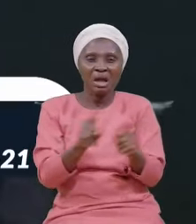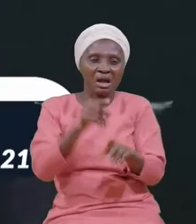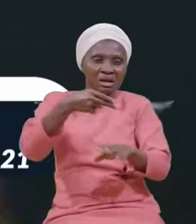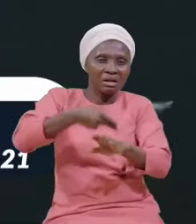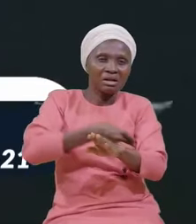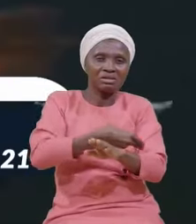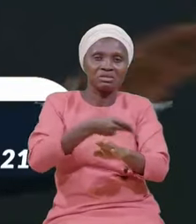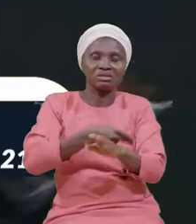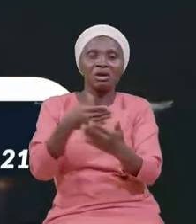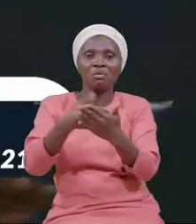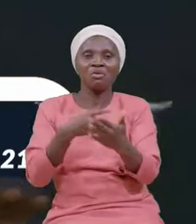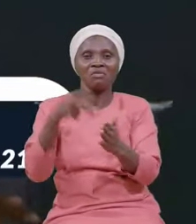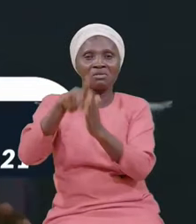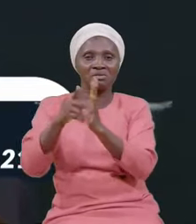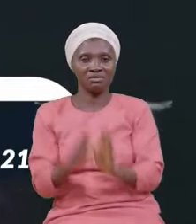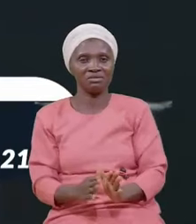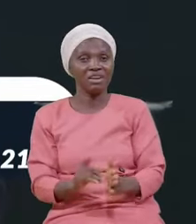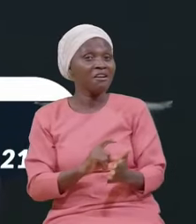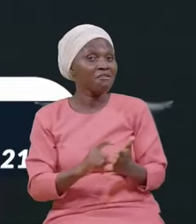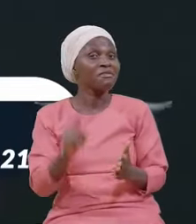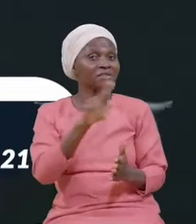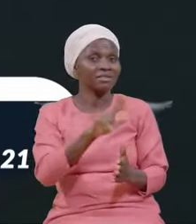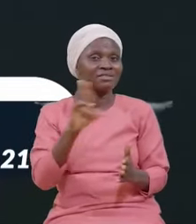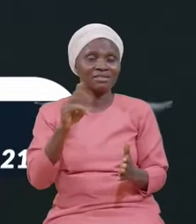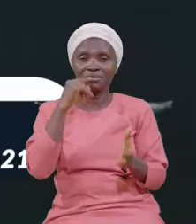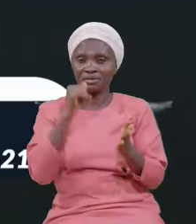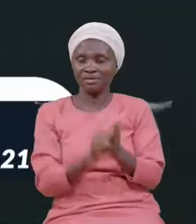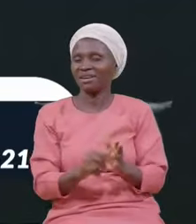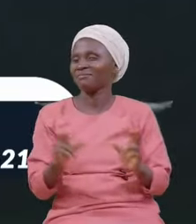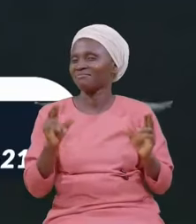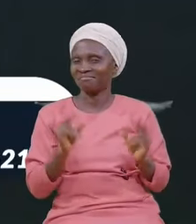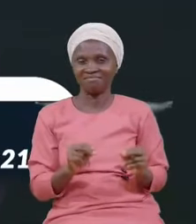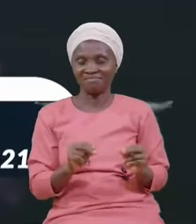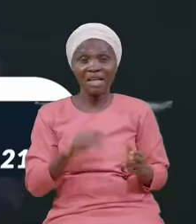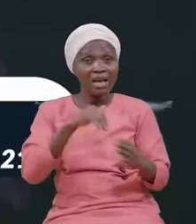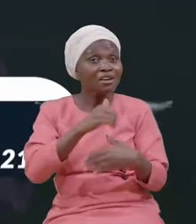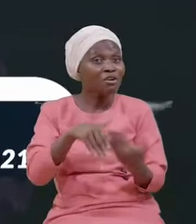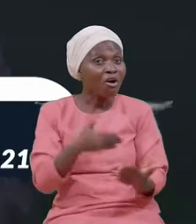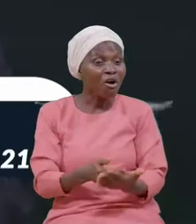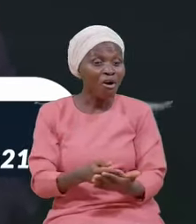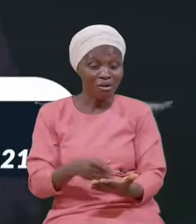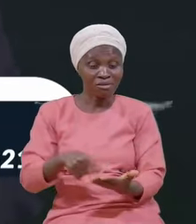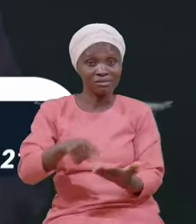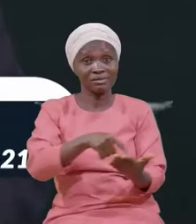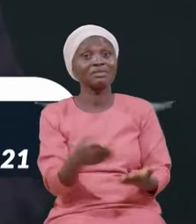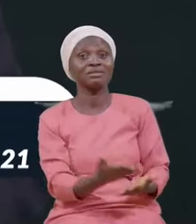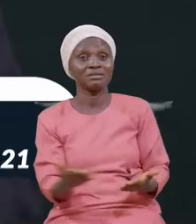Mais dans toutes ces choses, nous sommes plus que vainqueurs